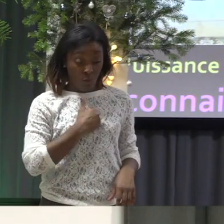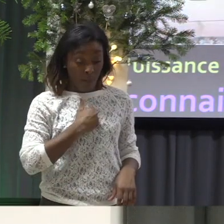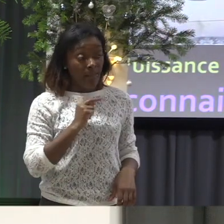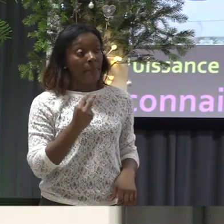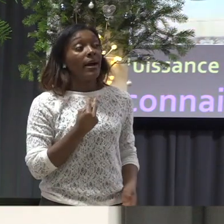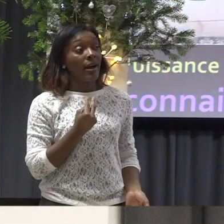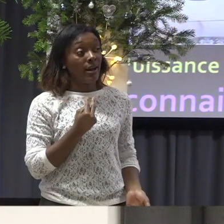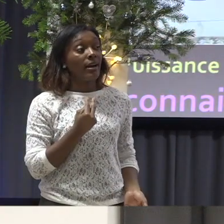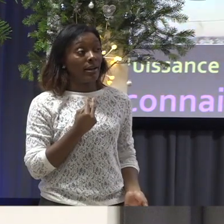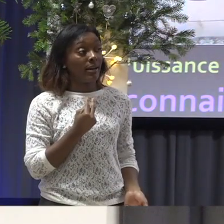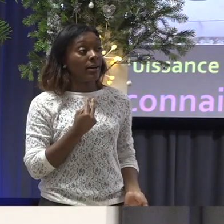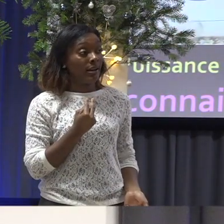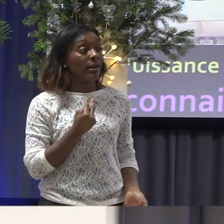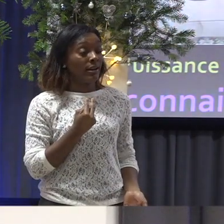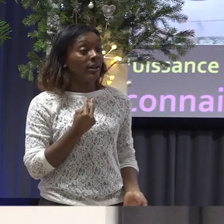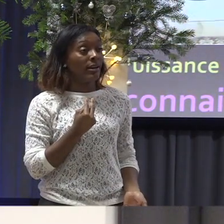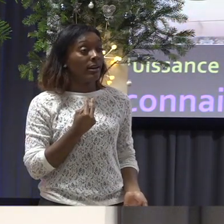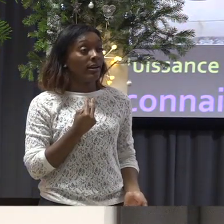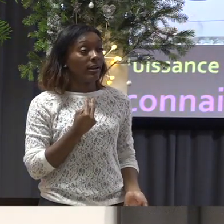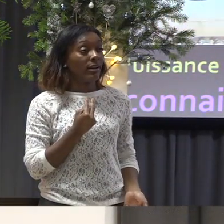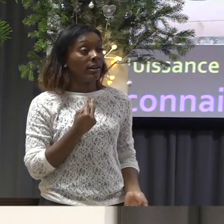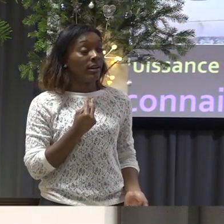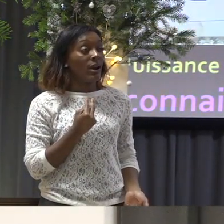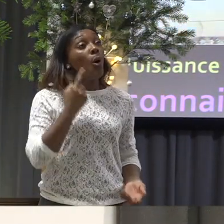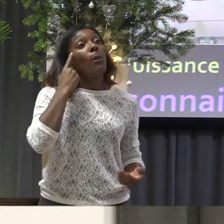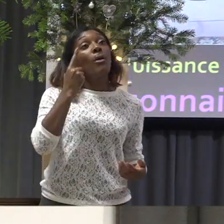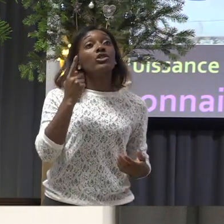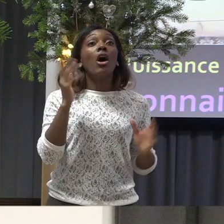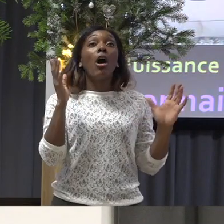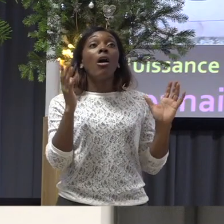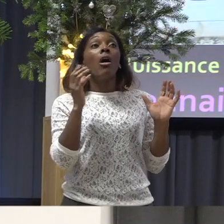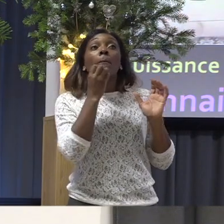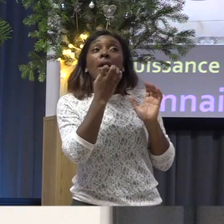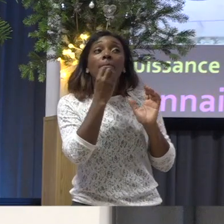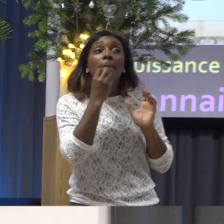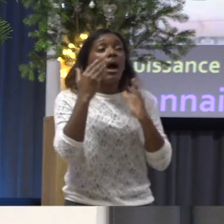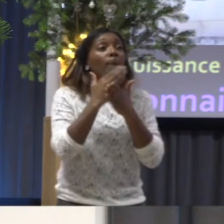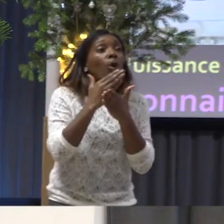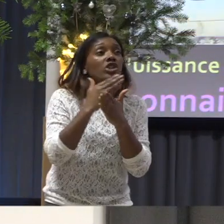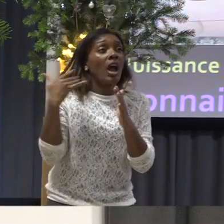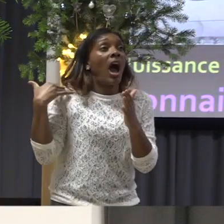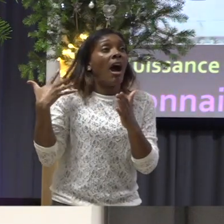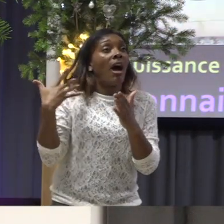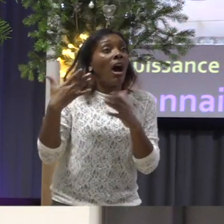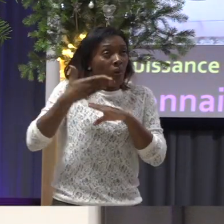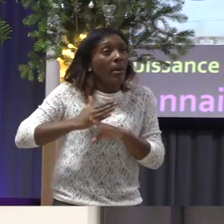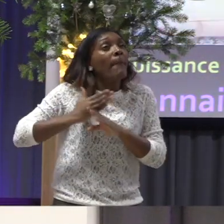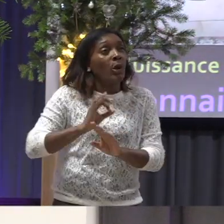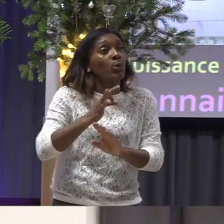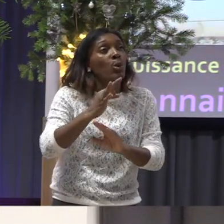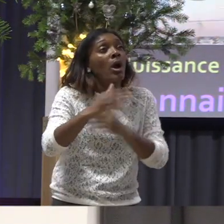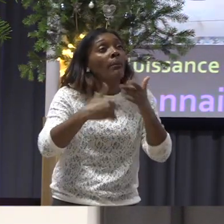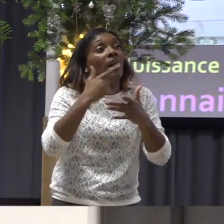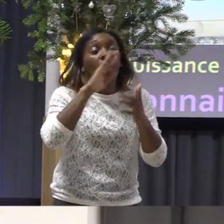Quelle est notre part? Même si nous pensions que tout était bien fait, quelle est notre part dans ce qui nous est